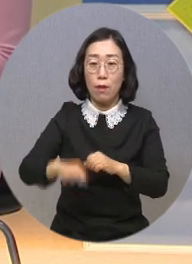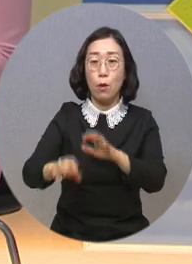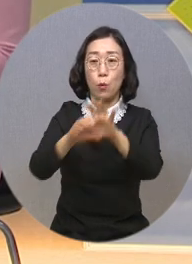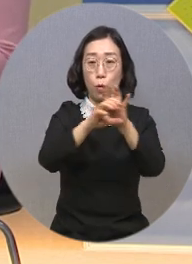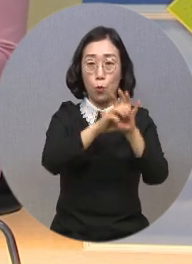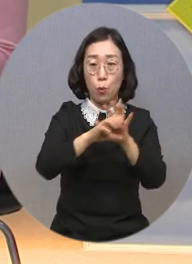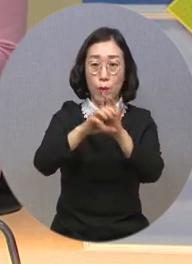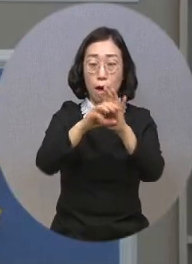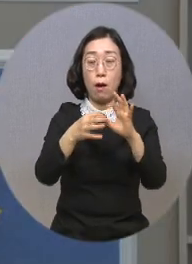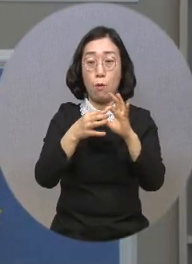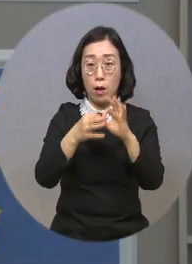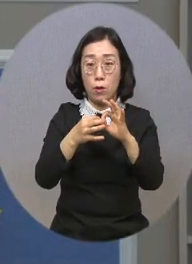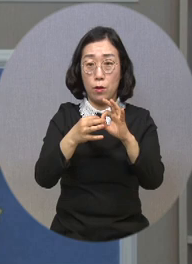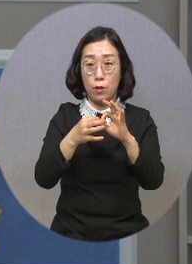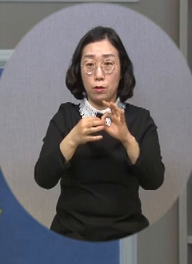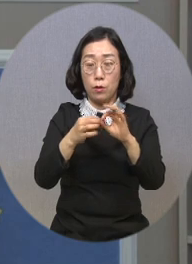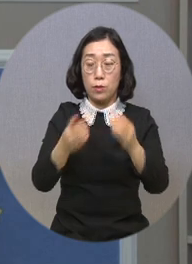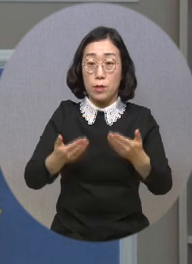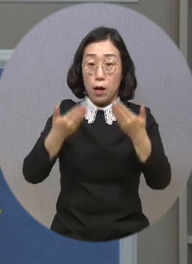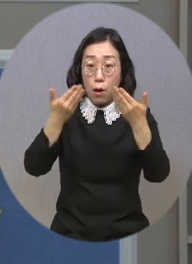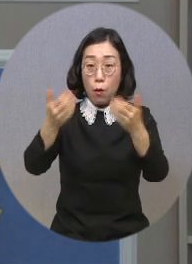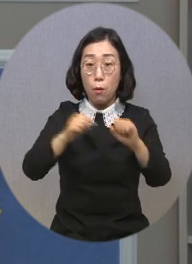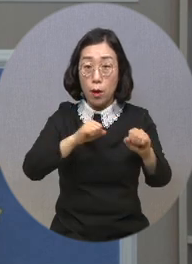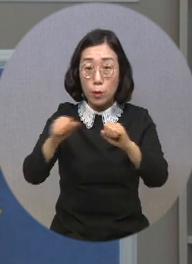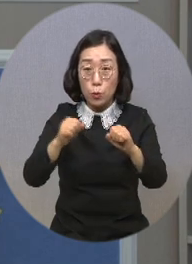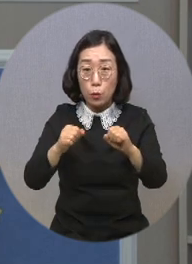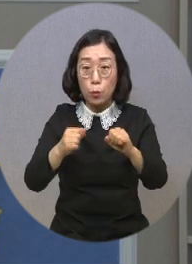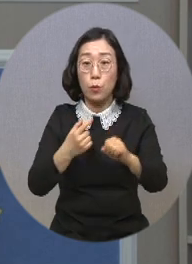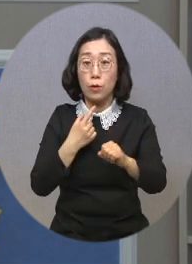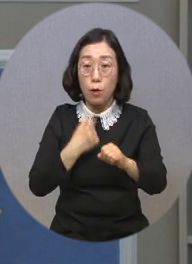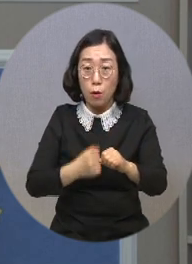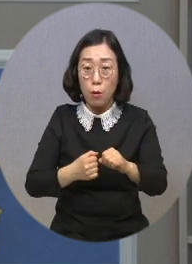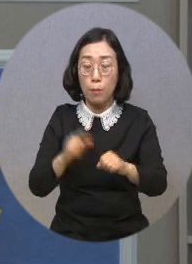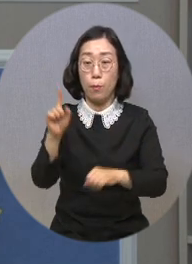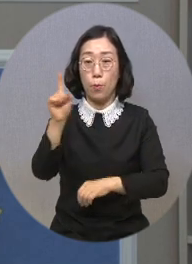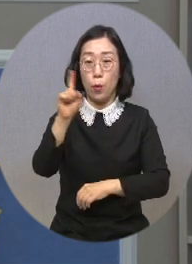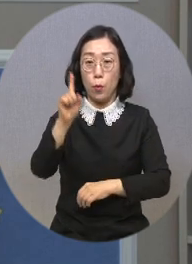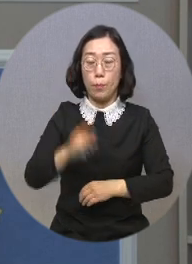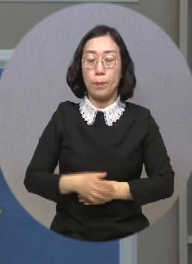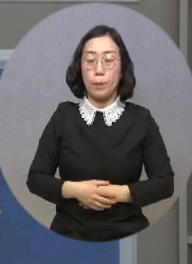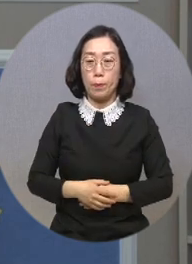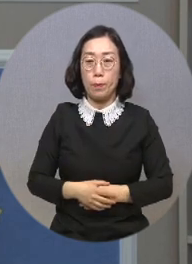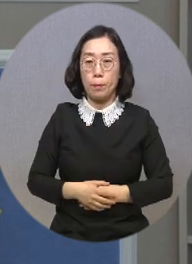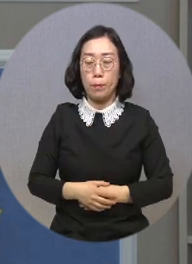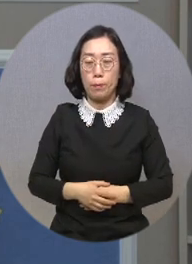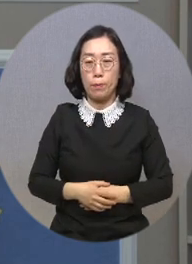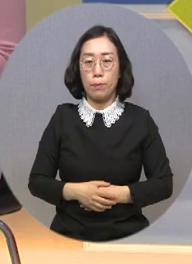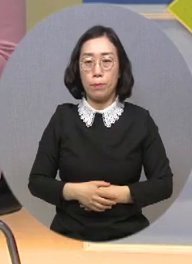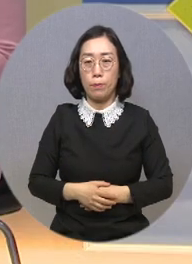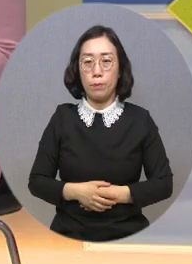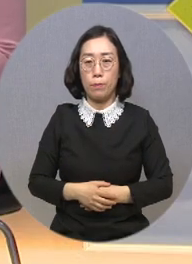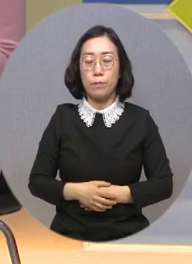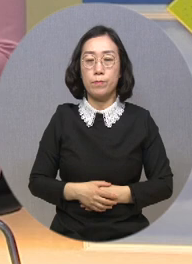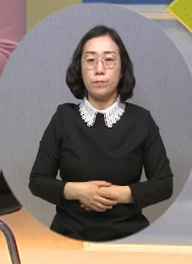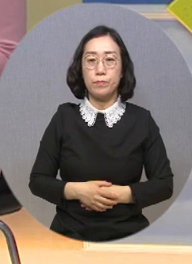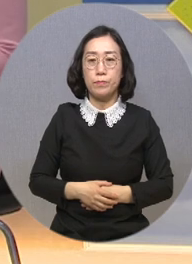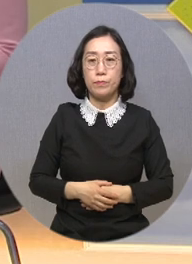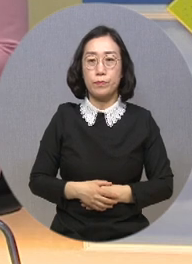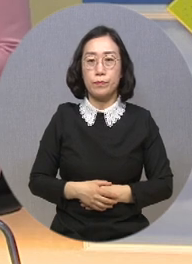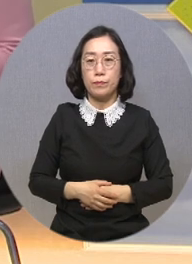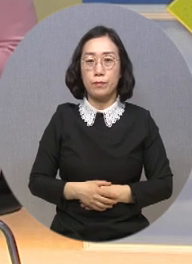관련해서 그 봉사 활동 하셨던 게 있으시다면은 네, 네. 예, 기억나시는 게 있으신가요?